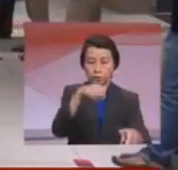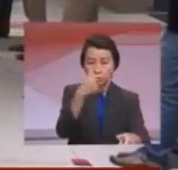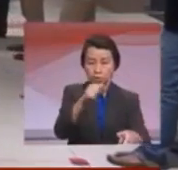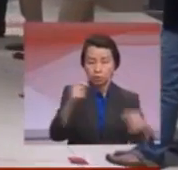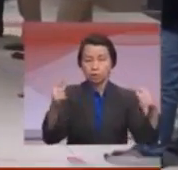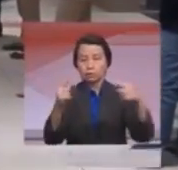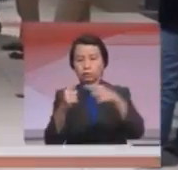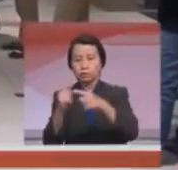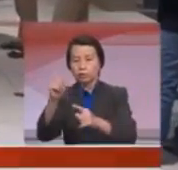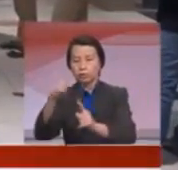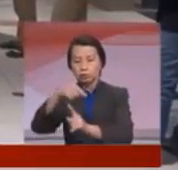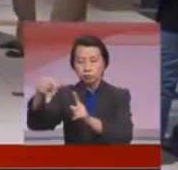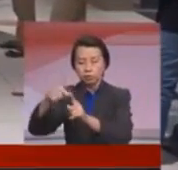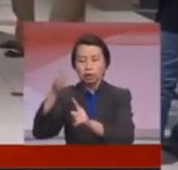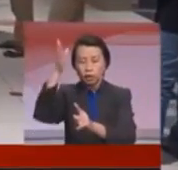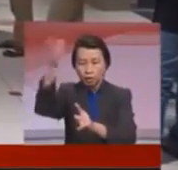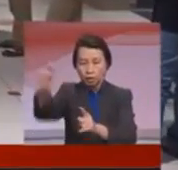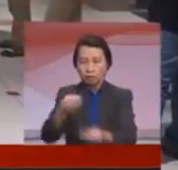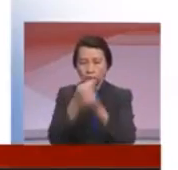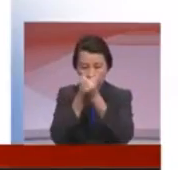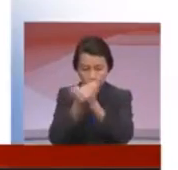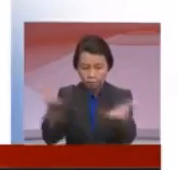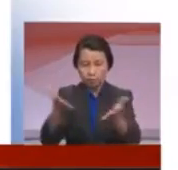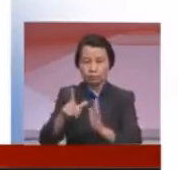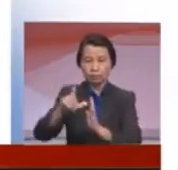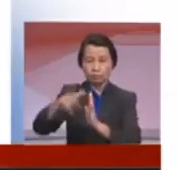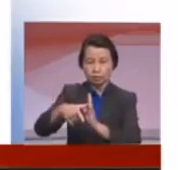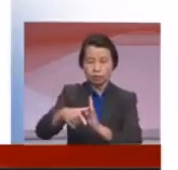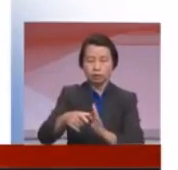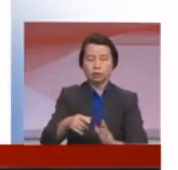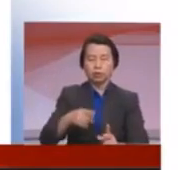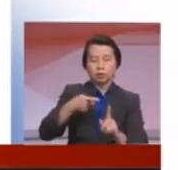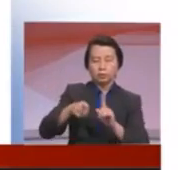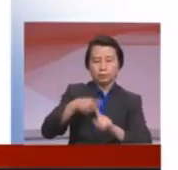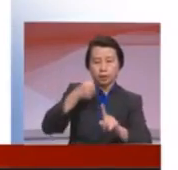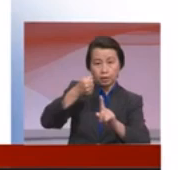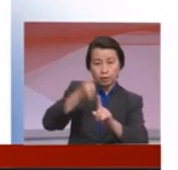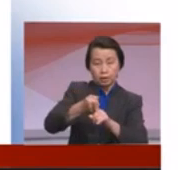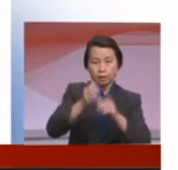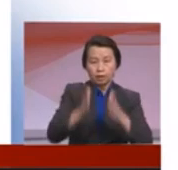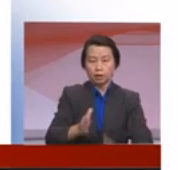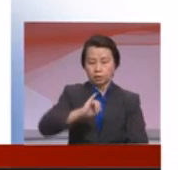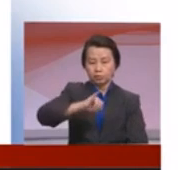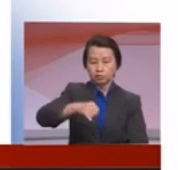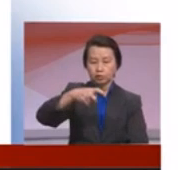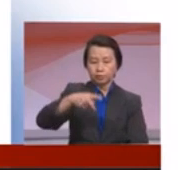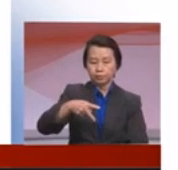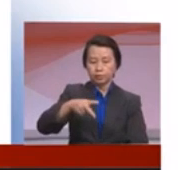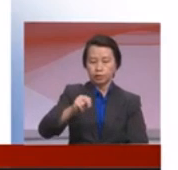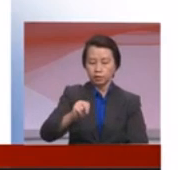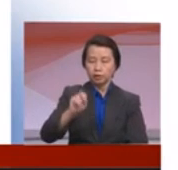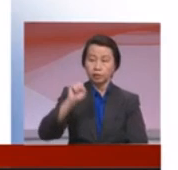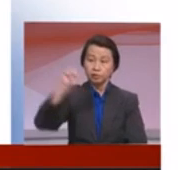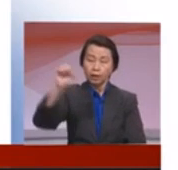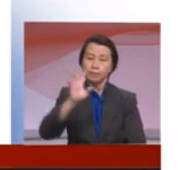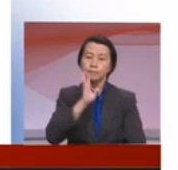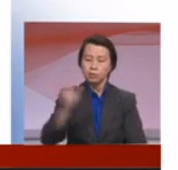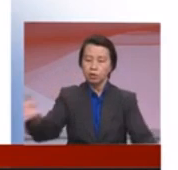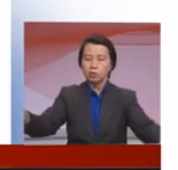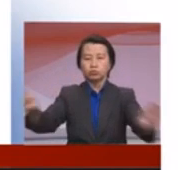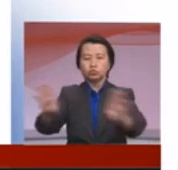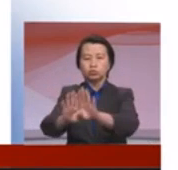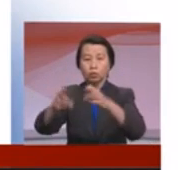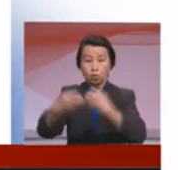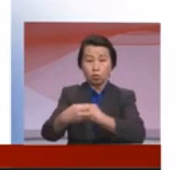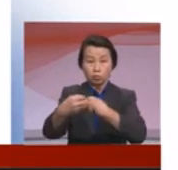hingga ke satu tarikh yang akan dimaklumkan kemudian. Pengarah JPN Sabah Khairul Aminus Kamarudin berkata, penutupan operasi